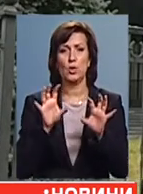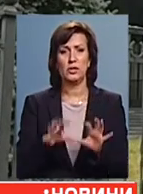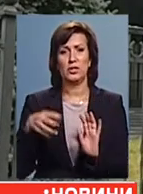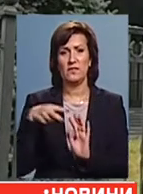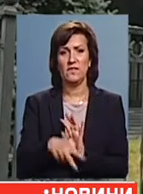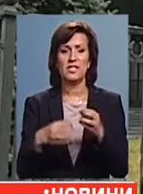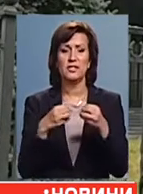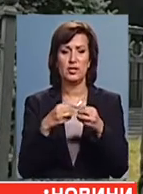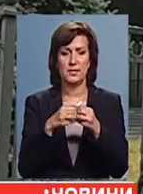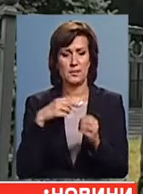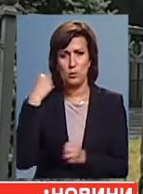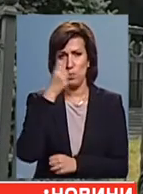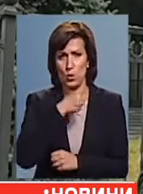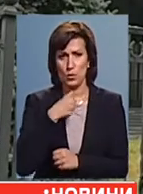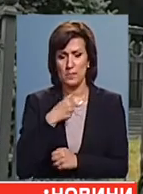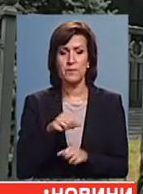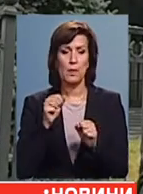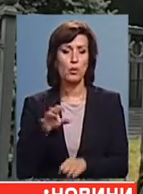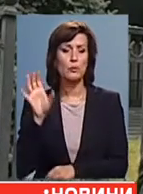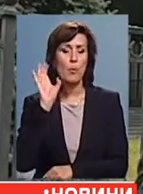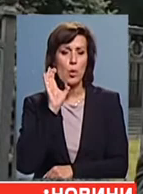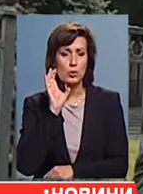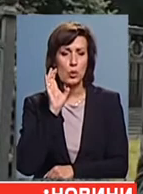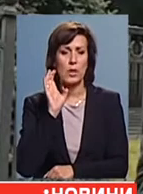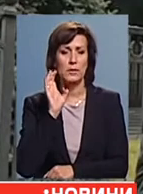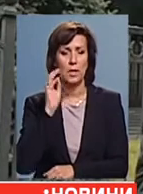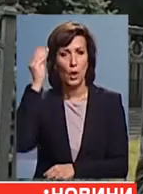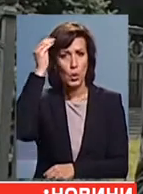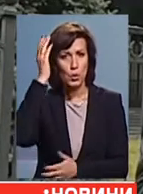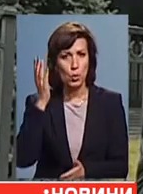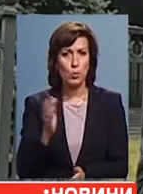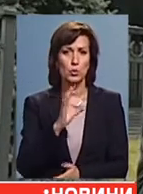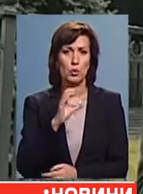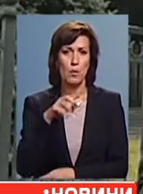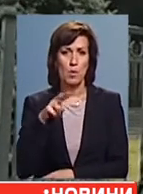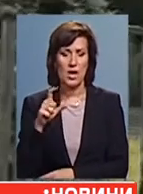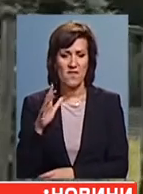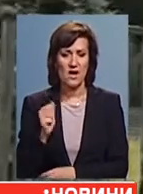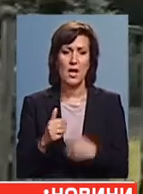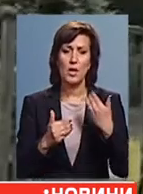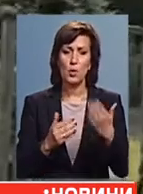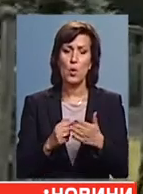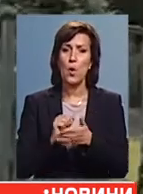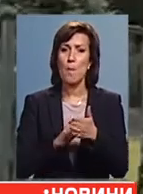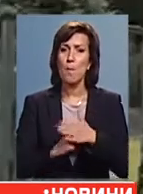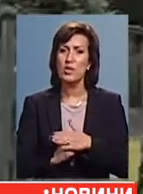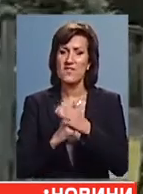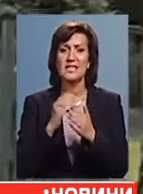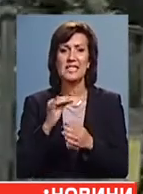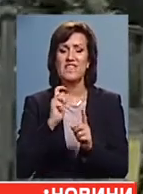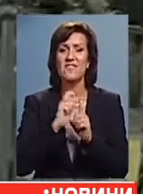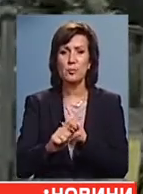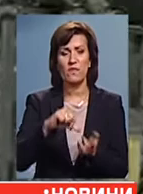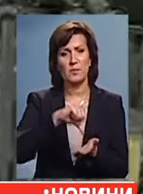у 2010 році. Можемо послухати думку Єгора Соболєва, його мотивацію та